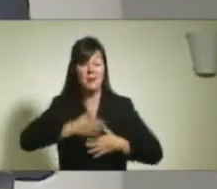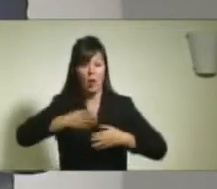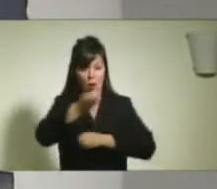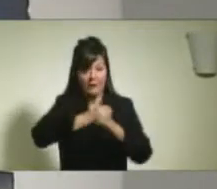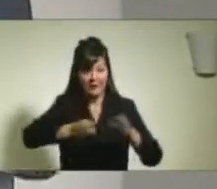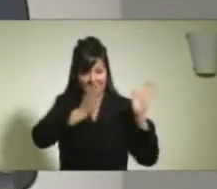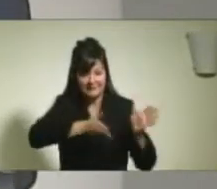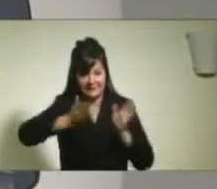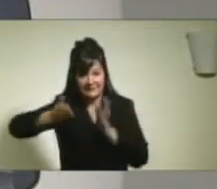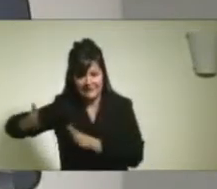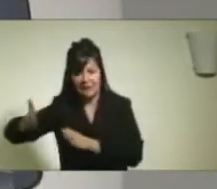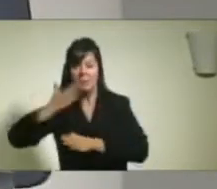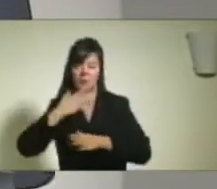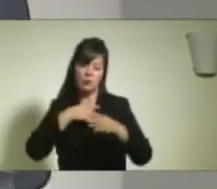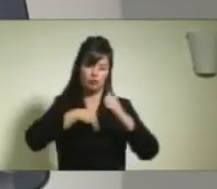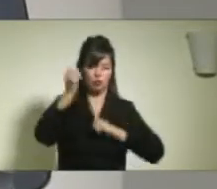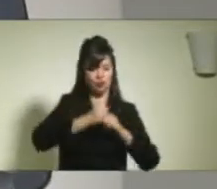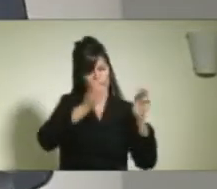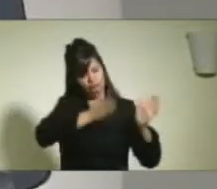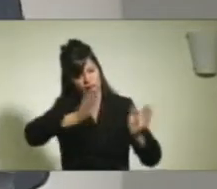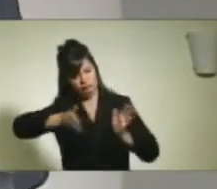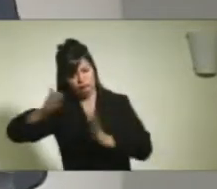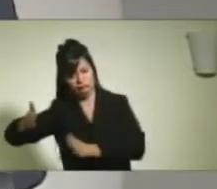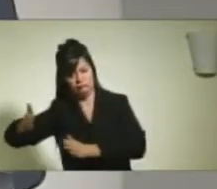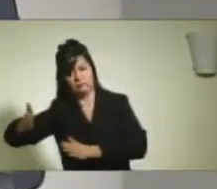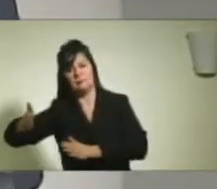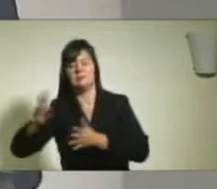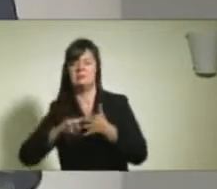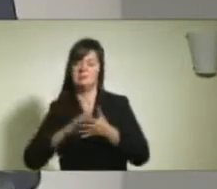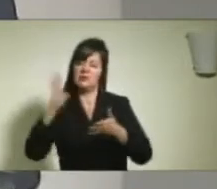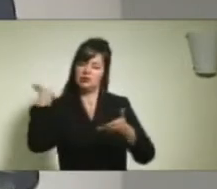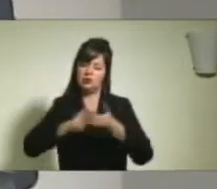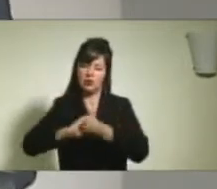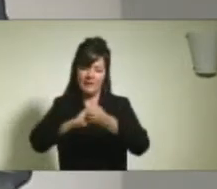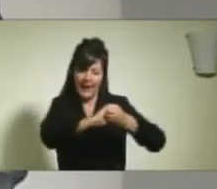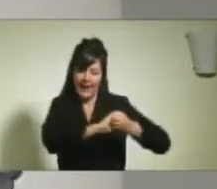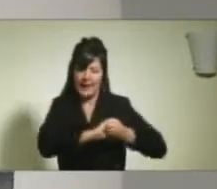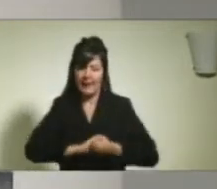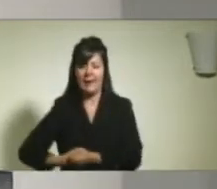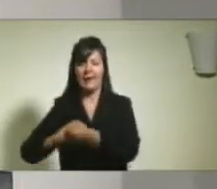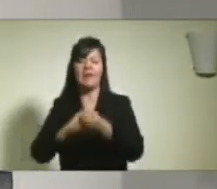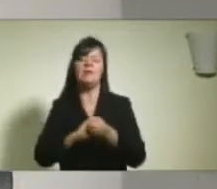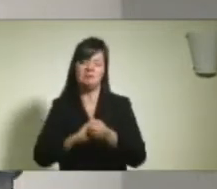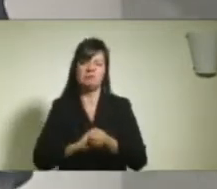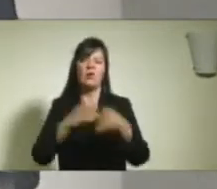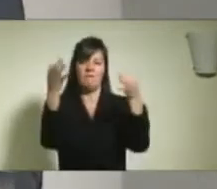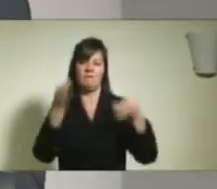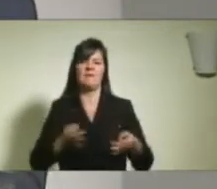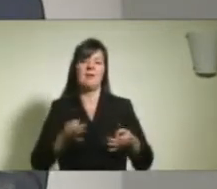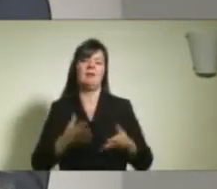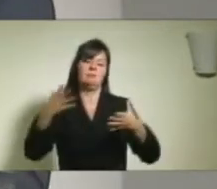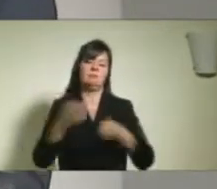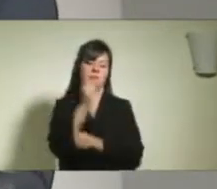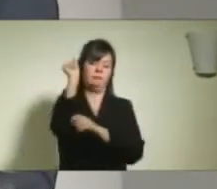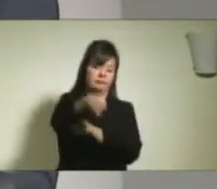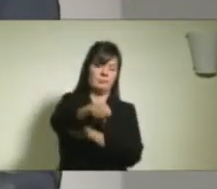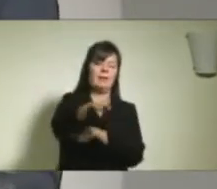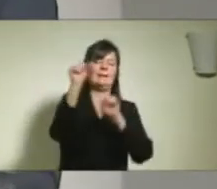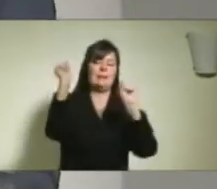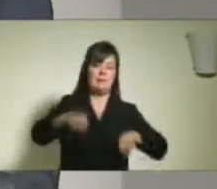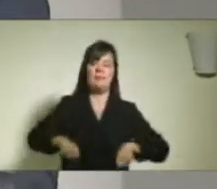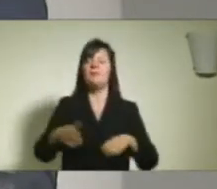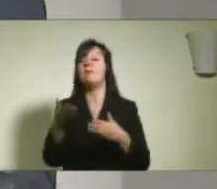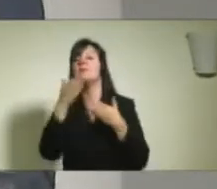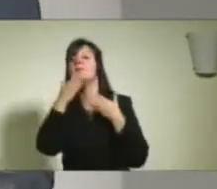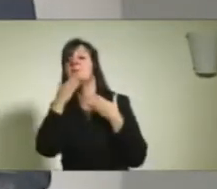organisés, quand nous avons une bonne structure et tout le monde est solidaire, nous allons remporter la bataille. Merci. Et